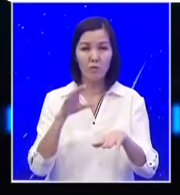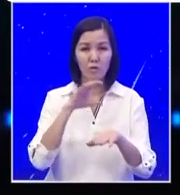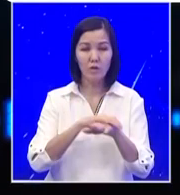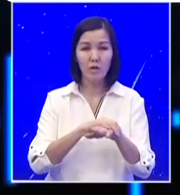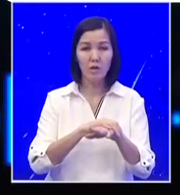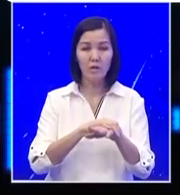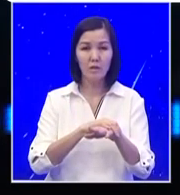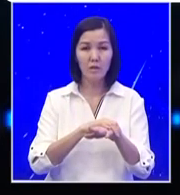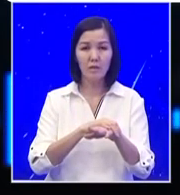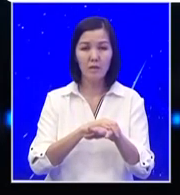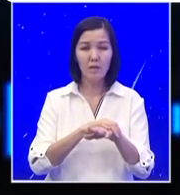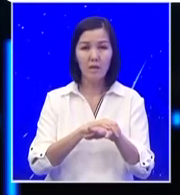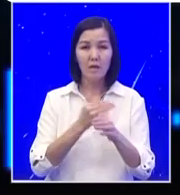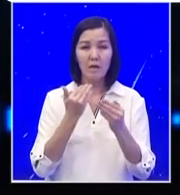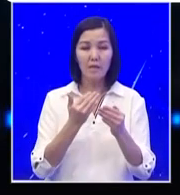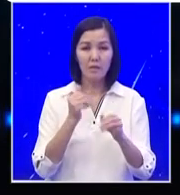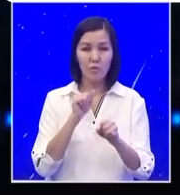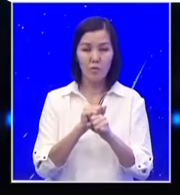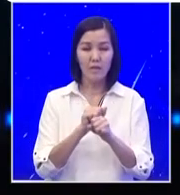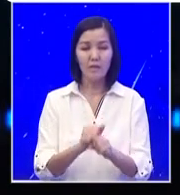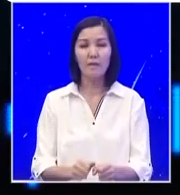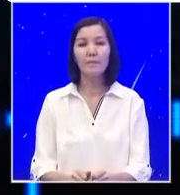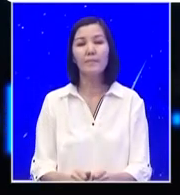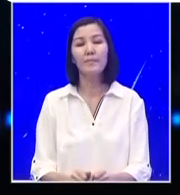ұстау түріндегі жолын кесу шарасы қолданылды.